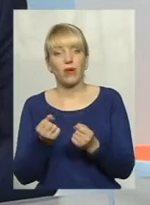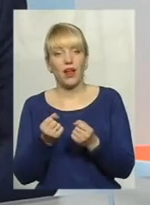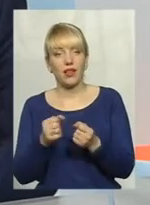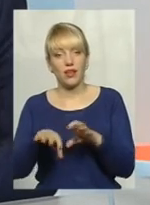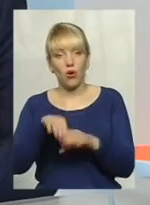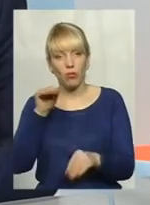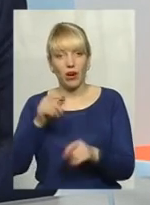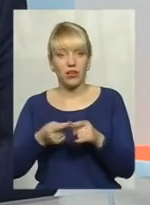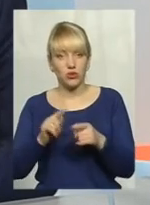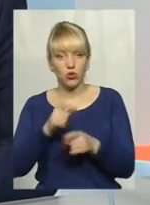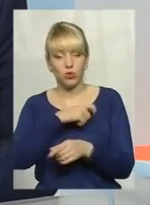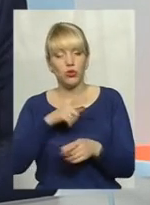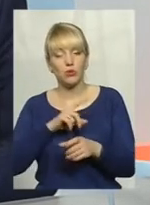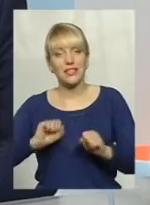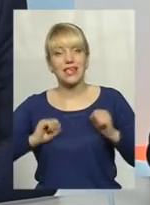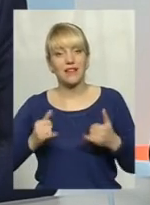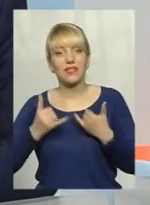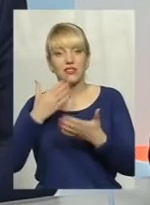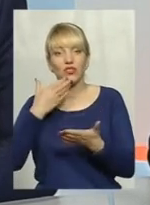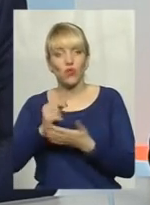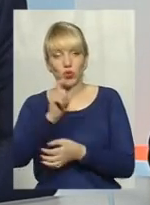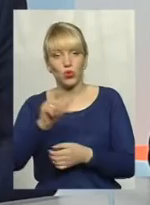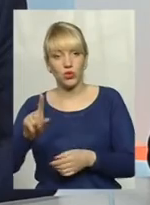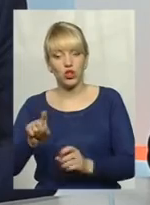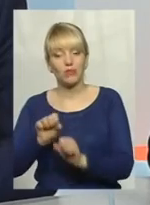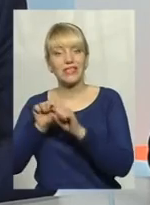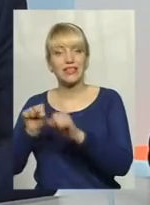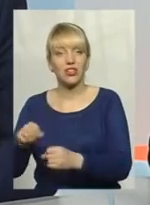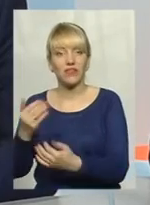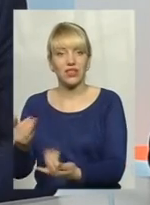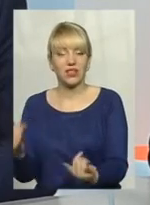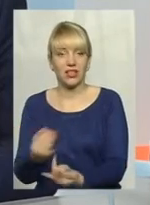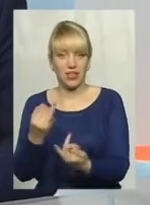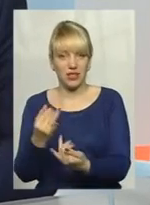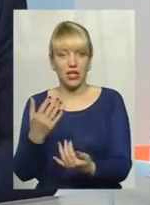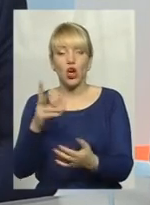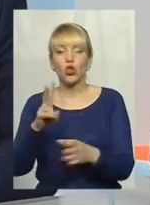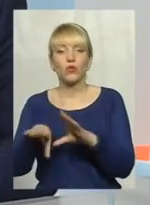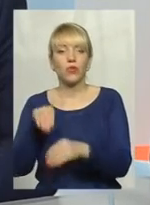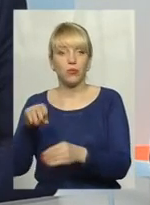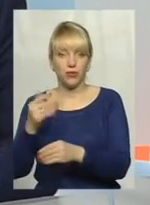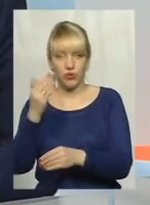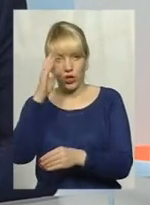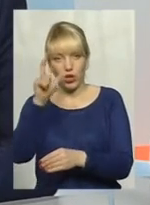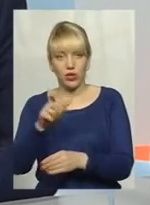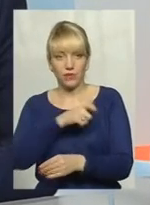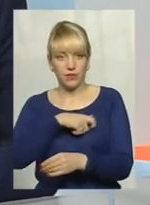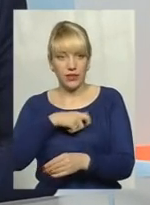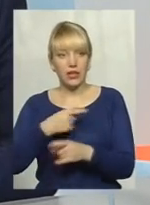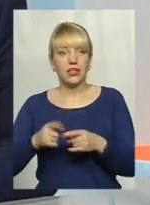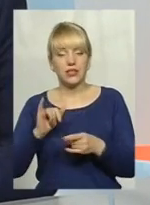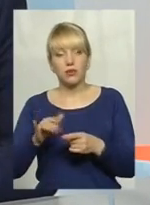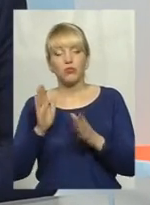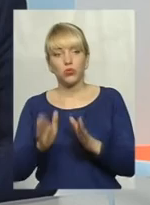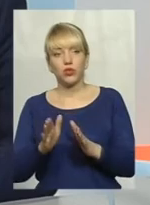для виборців свого округу, відстоював інтереси виборців свого округу, і це є нормальним. Це